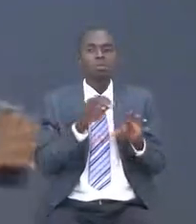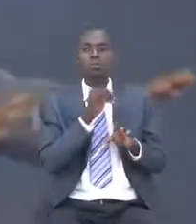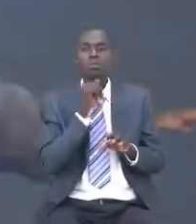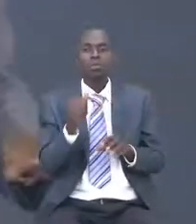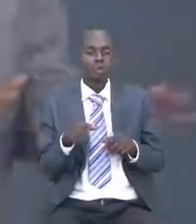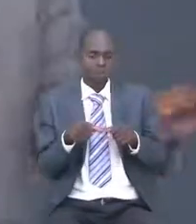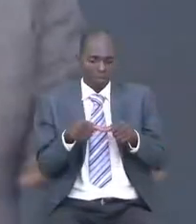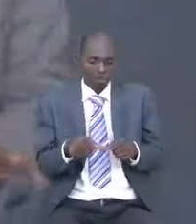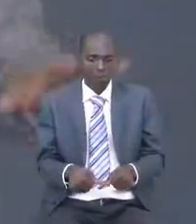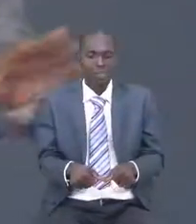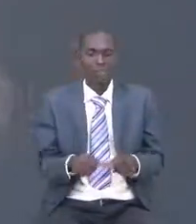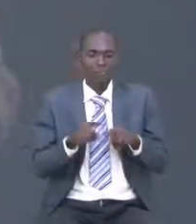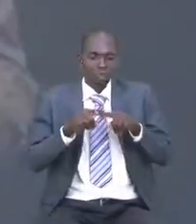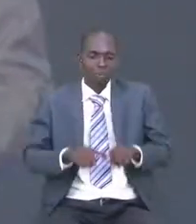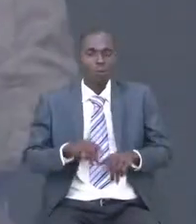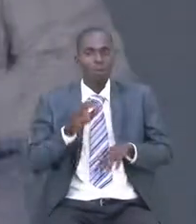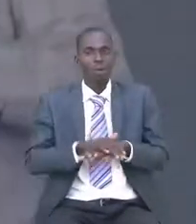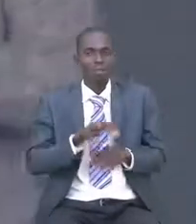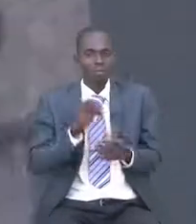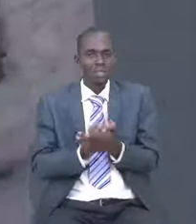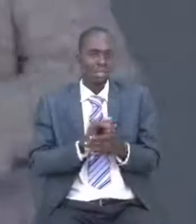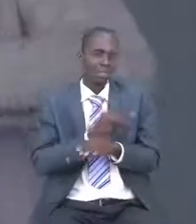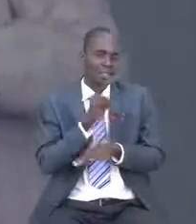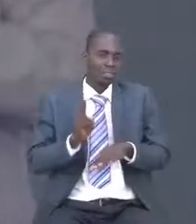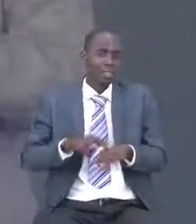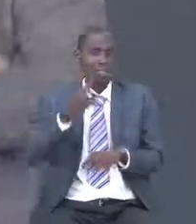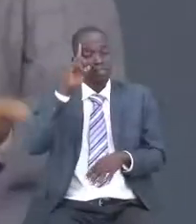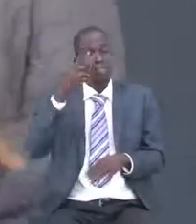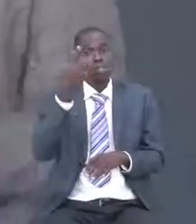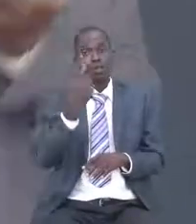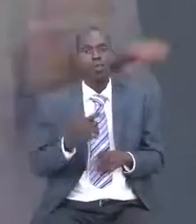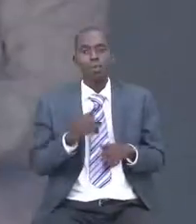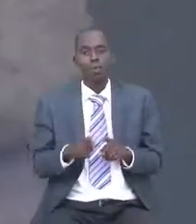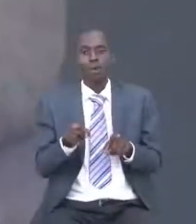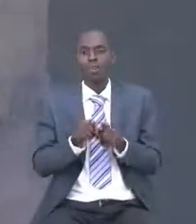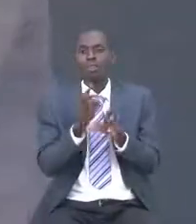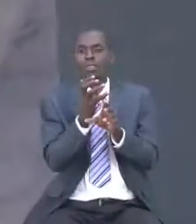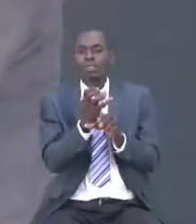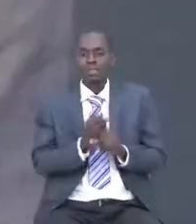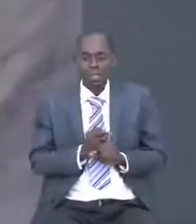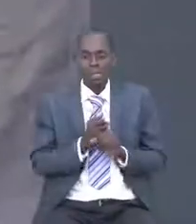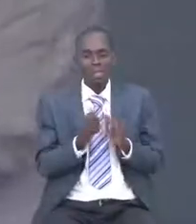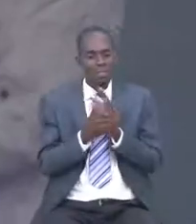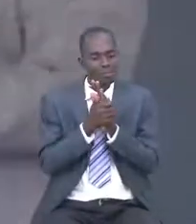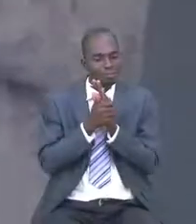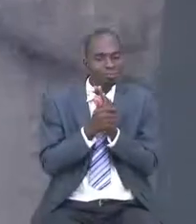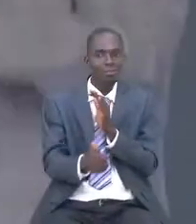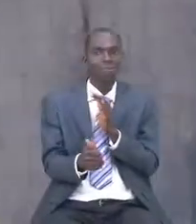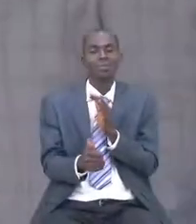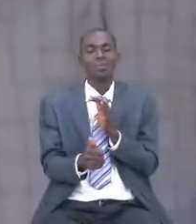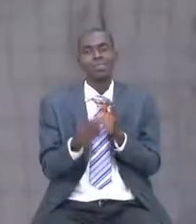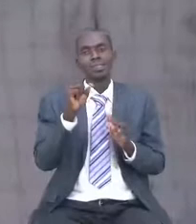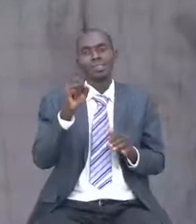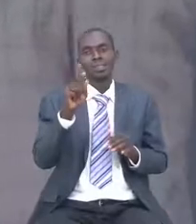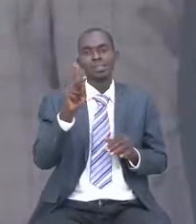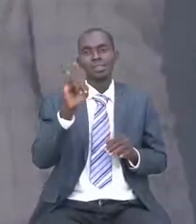Mais ils ne sont pas restés dans ce talent naturel, cette capacité naturelle. Ils ont acquis d'autres